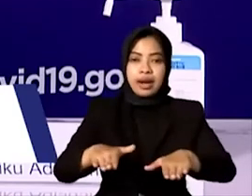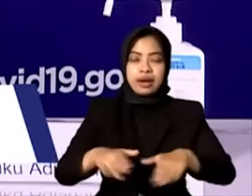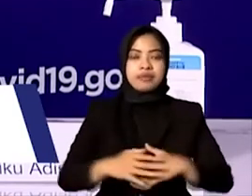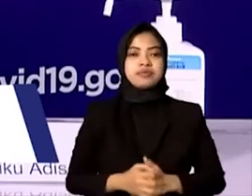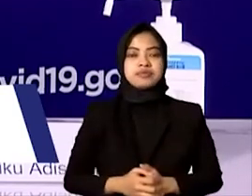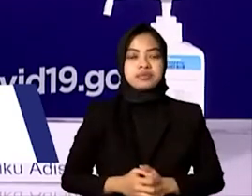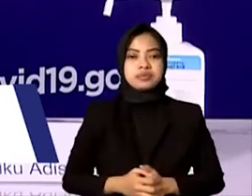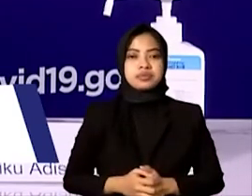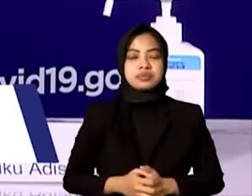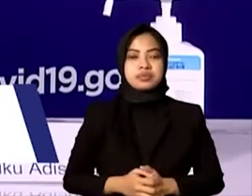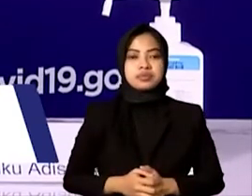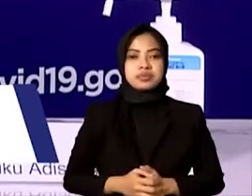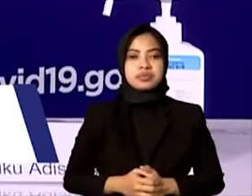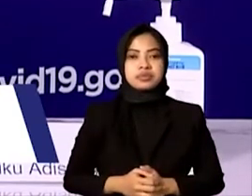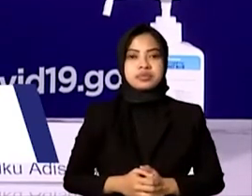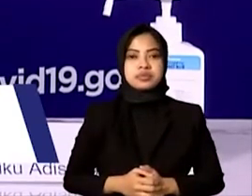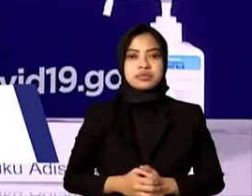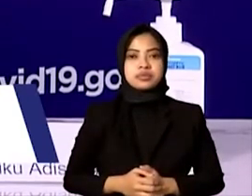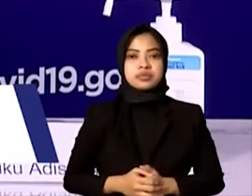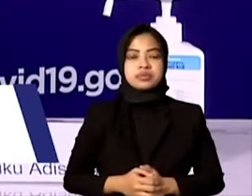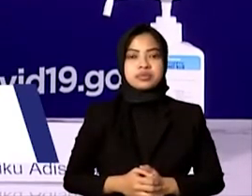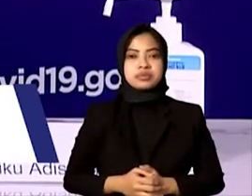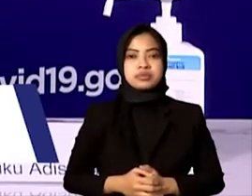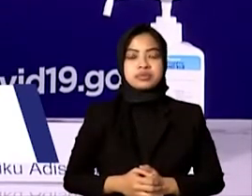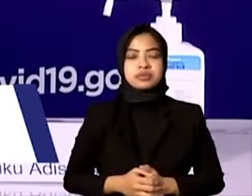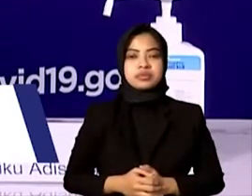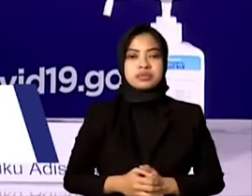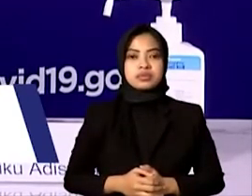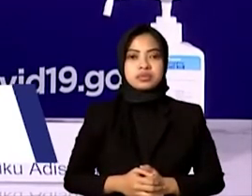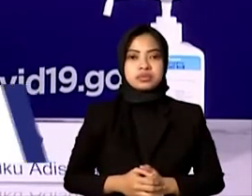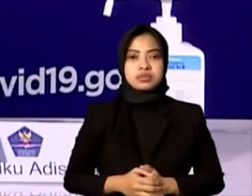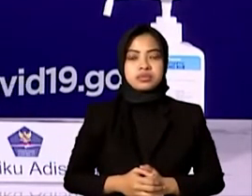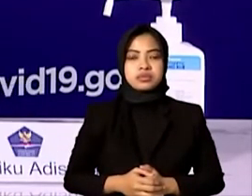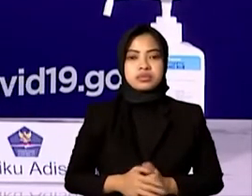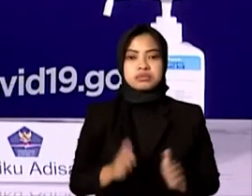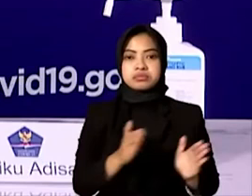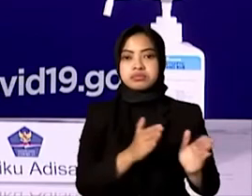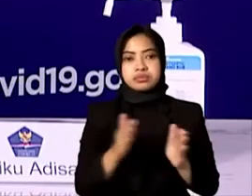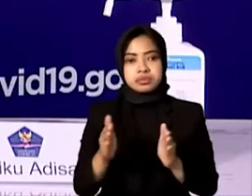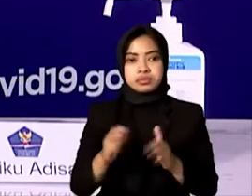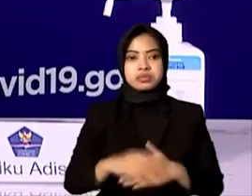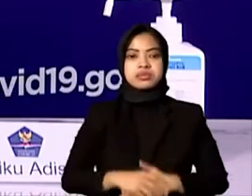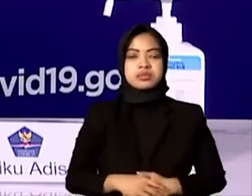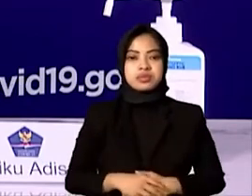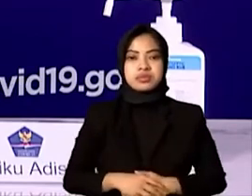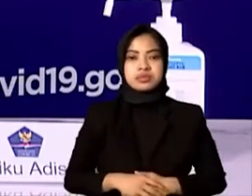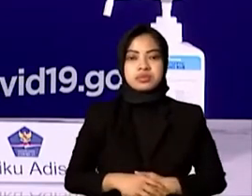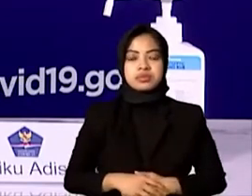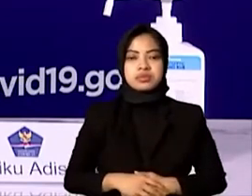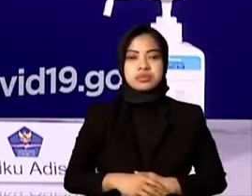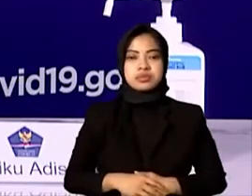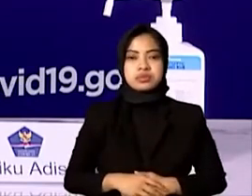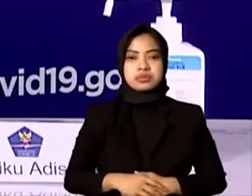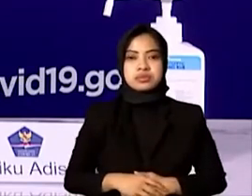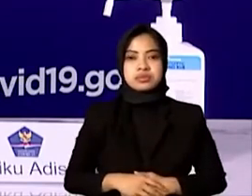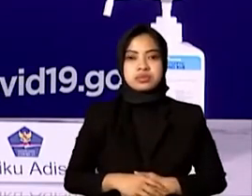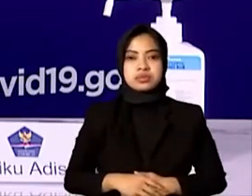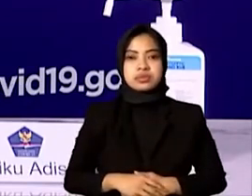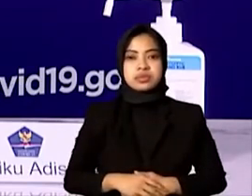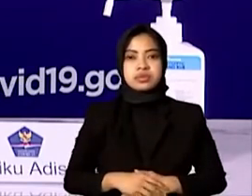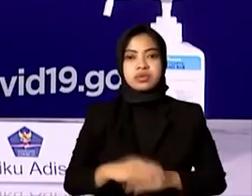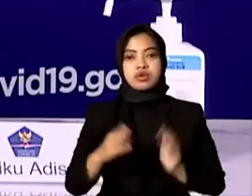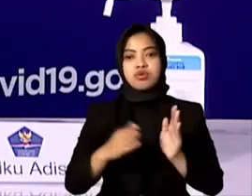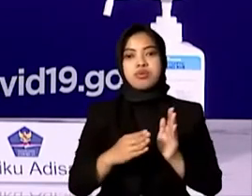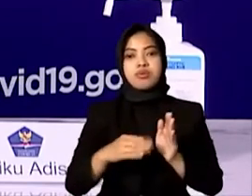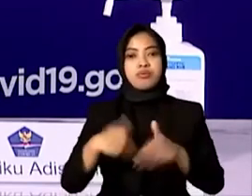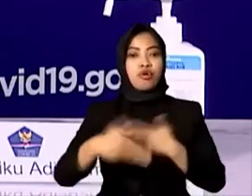efektivitas dari vaksin tersebut tercapai Selain itu persyaratan mutu produk